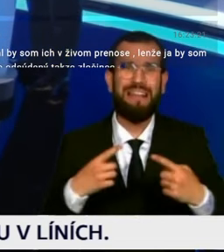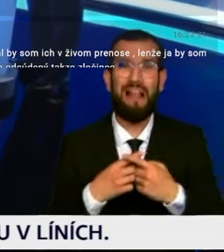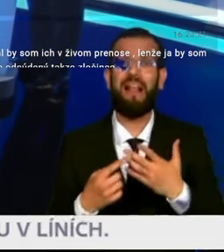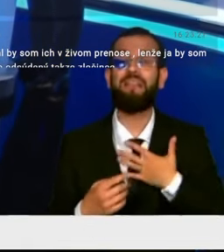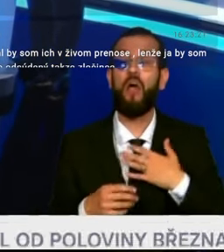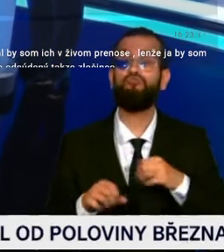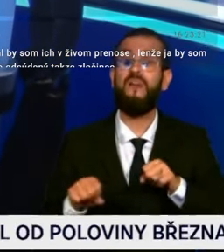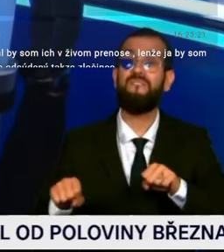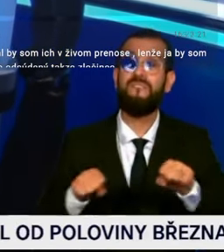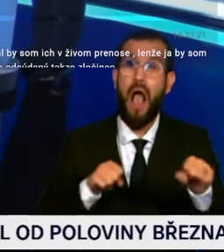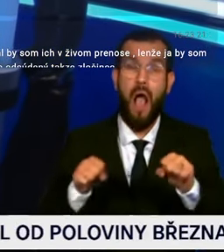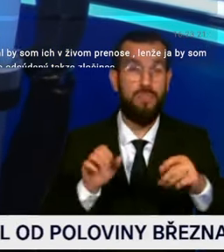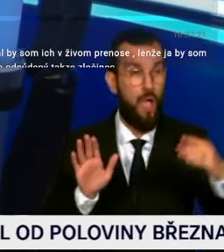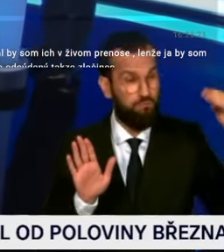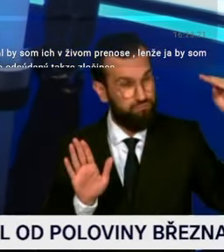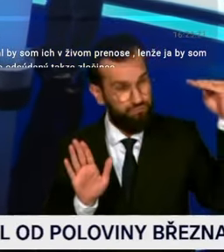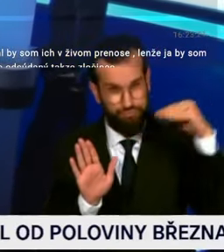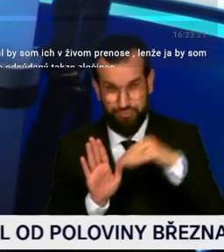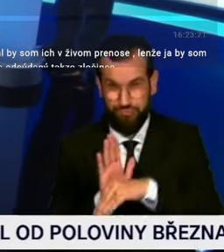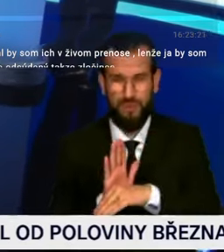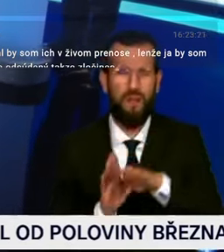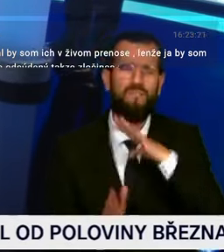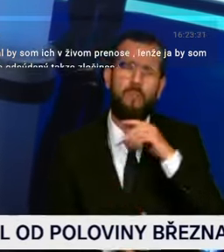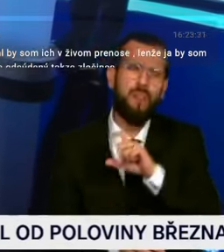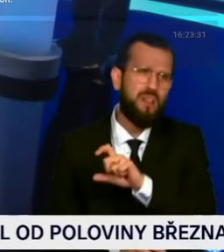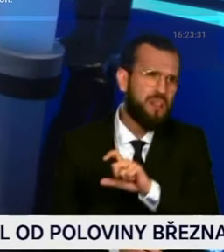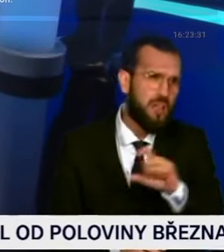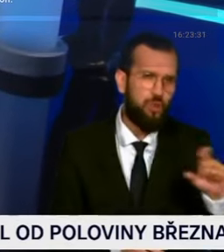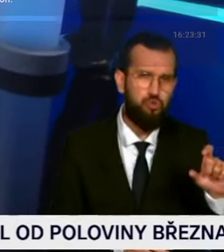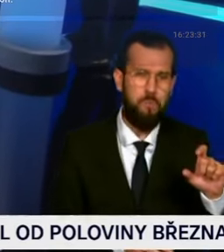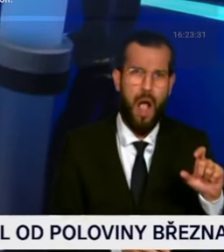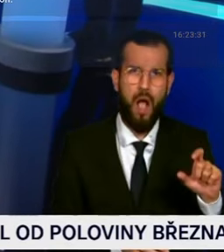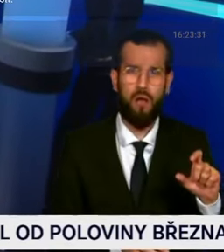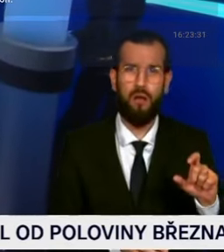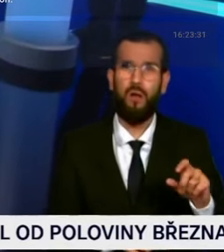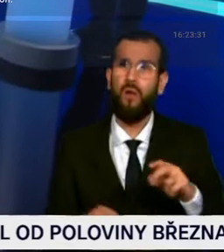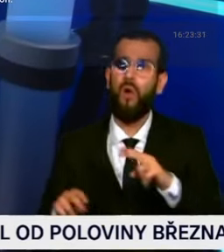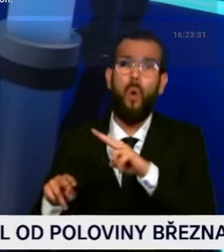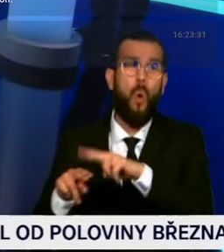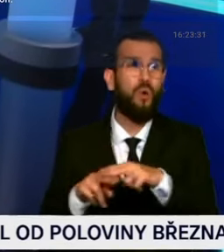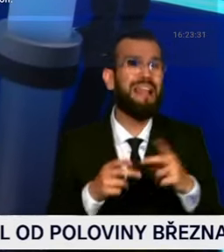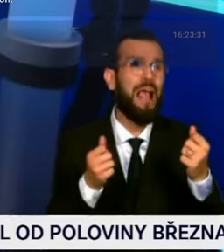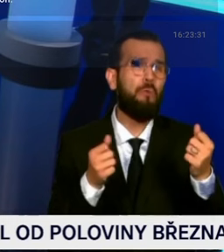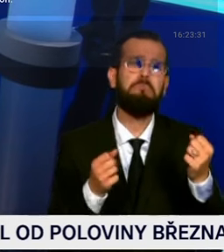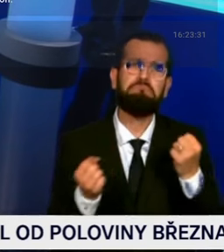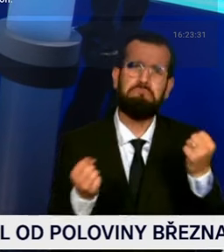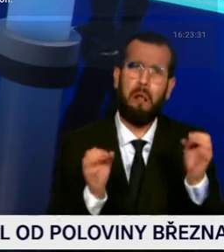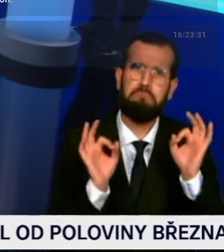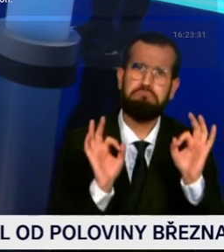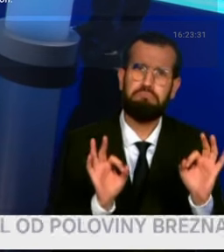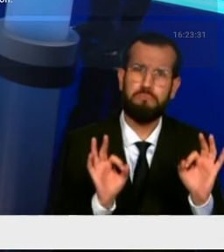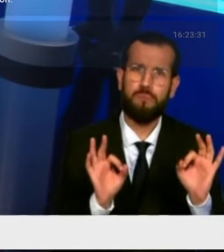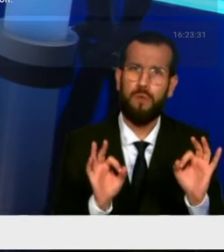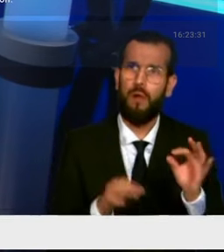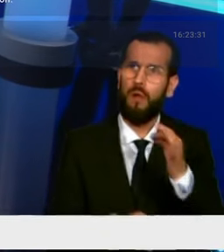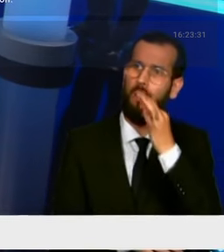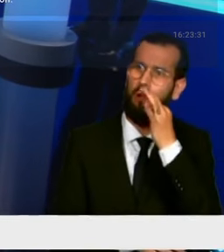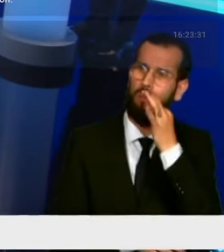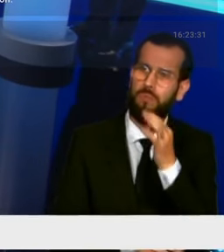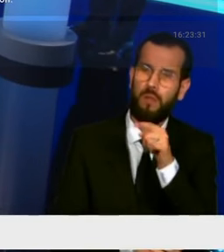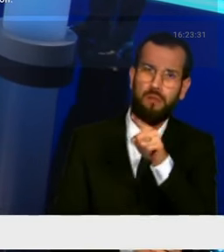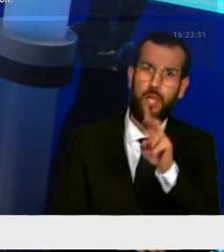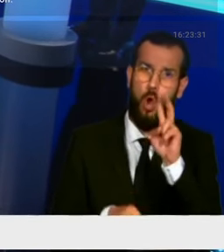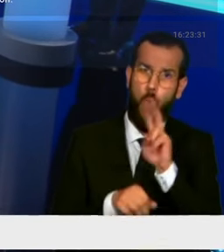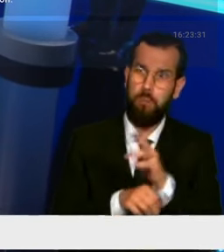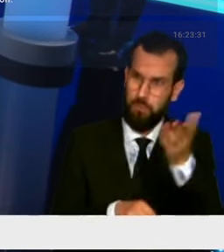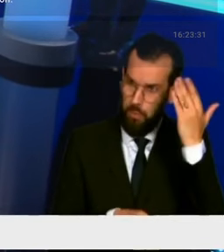išla z dole z kopca zadĺžila krajinu ako nikto iné ekonomiky sa dokonca na tom pozviechali a išli ďalej ste A vy ste za za mnohé z tých opatrení